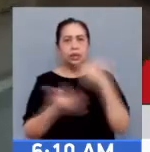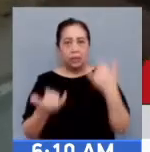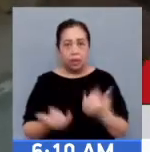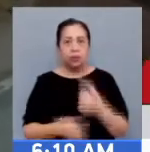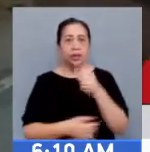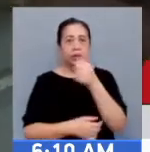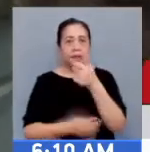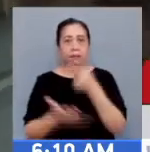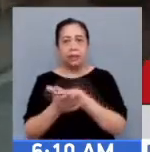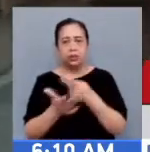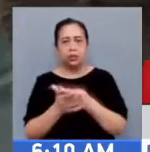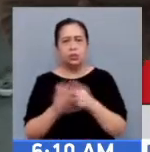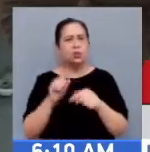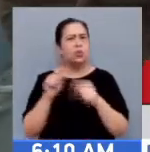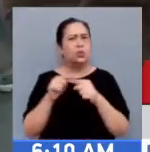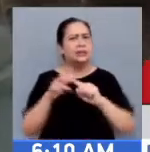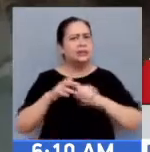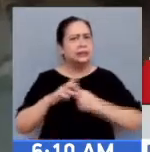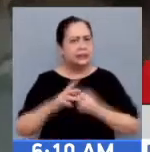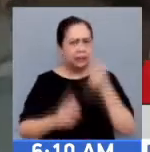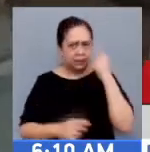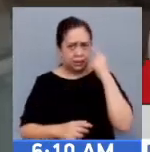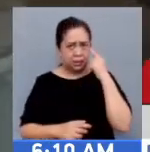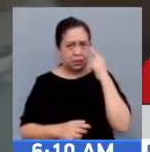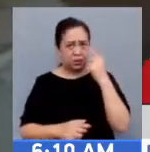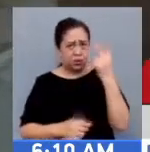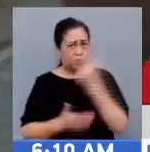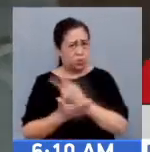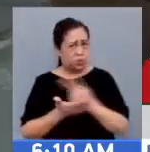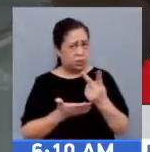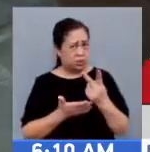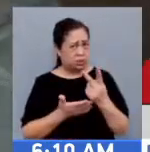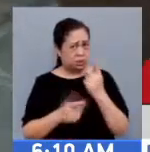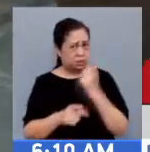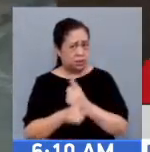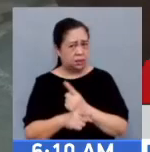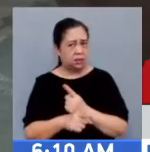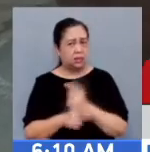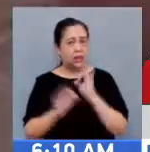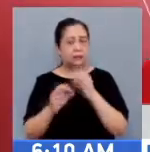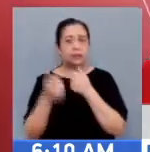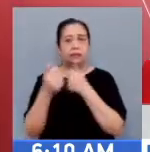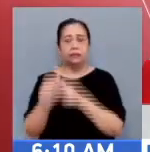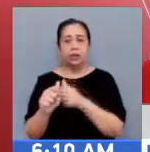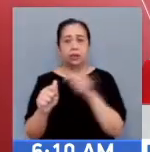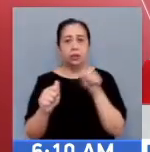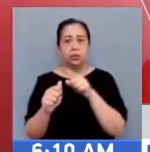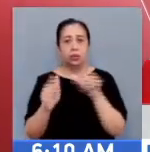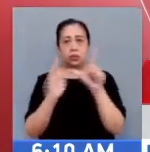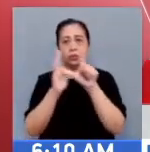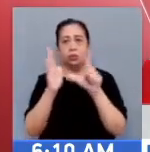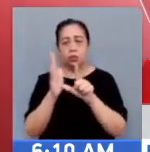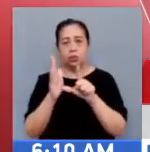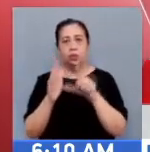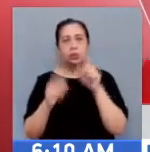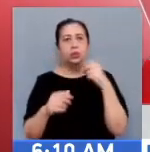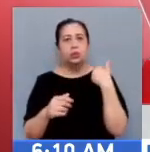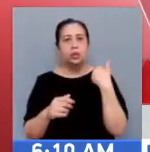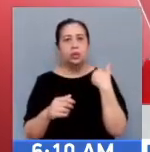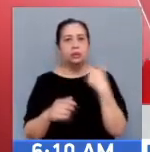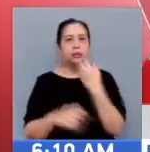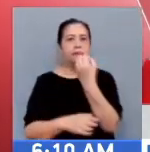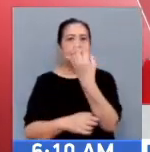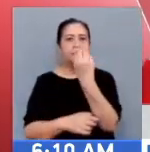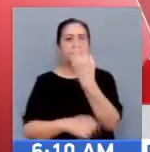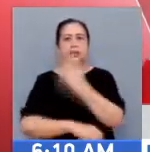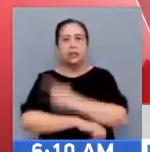ho ito magsisimula? I think kailangan pa 2 weeks ito, no? Kung susundan po yung legality ng batas, ay meron siyang 15 days.